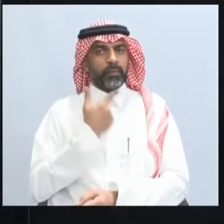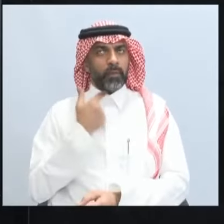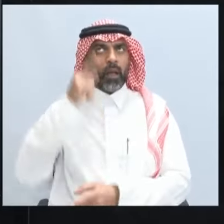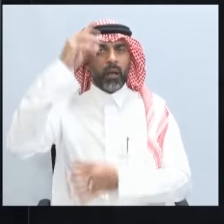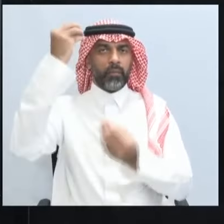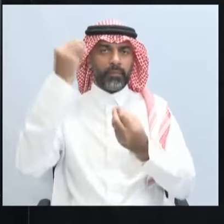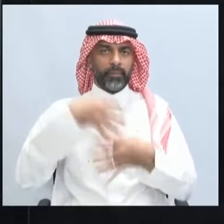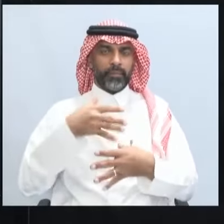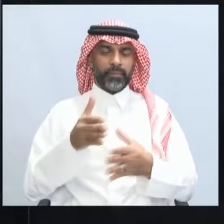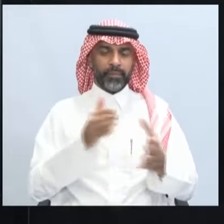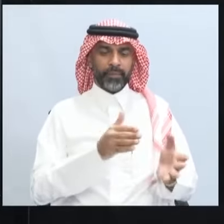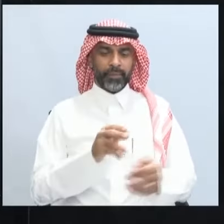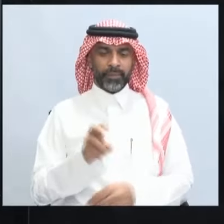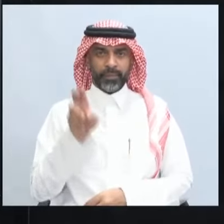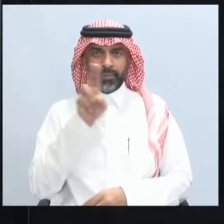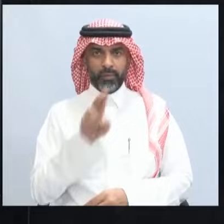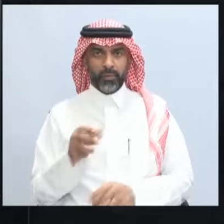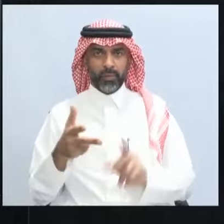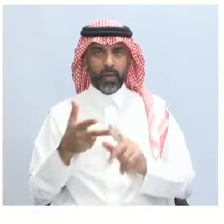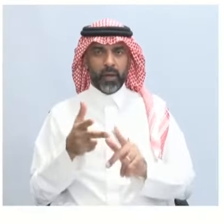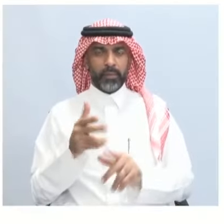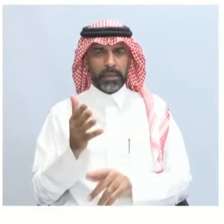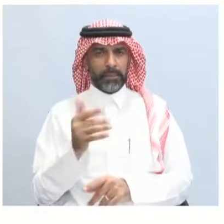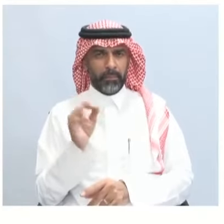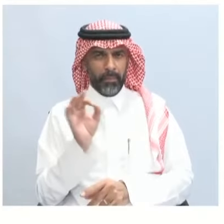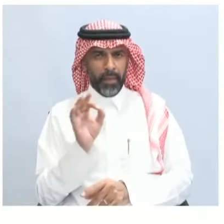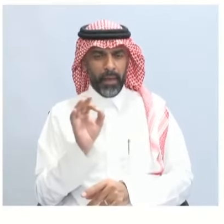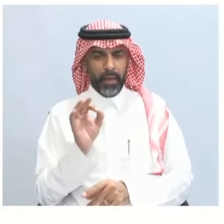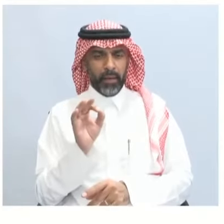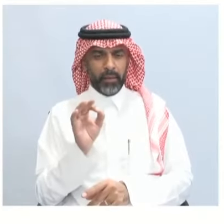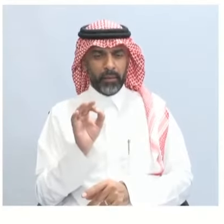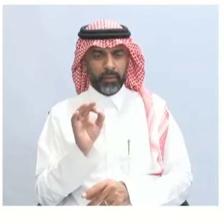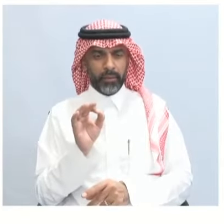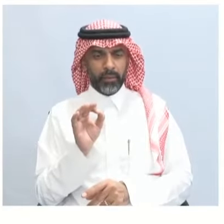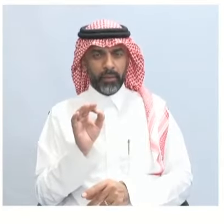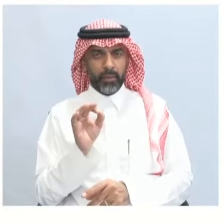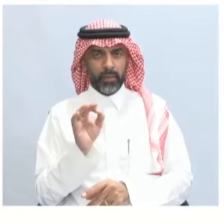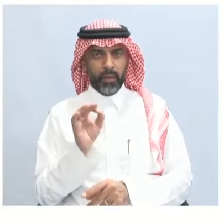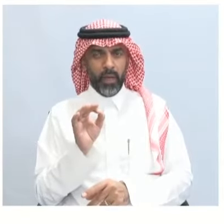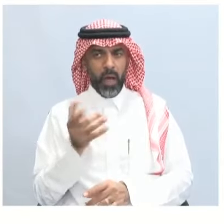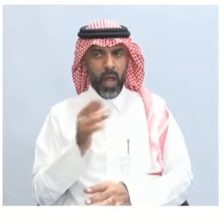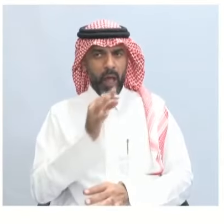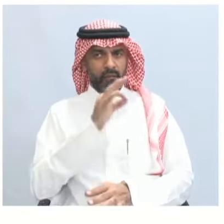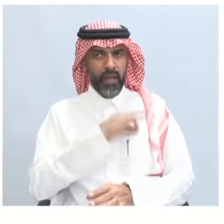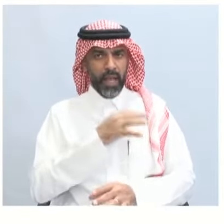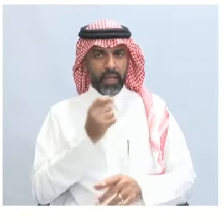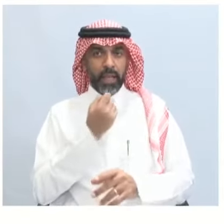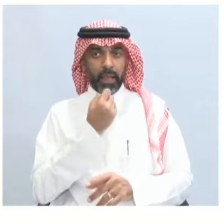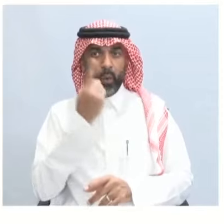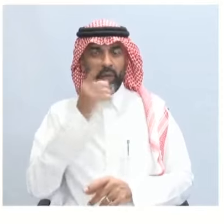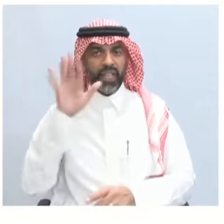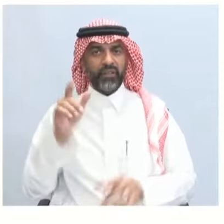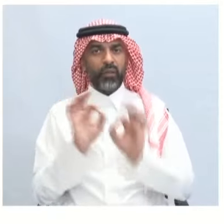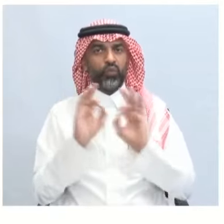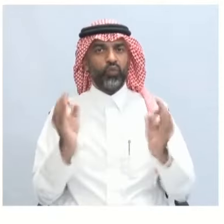ذلك ناتي الى السؤال الثالث اذكر مثالا يدل على اثر التوحيد في مجتمع الصحابه رضي الله عنهم ذكرنا